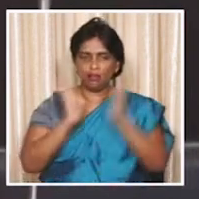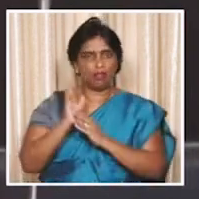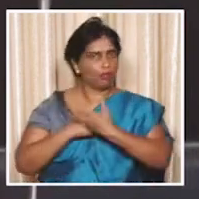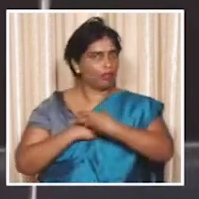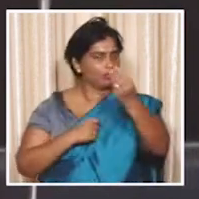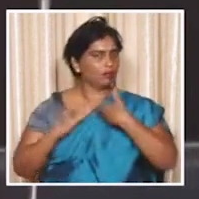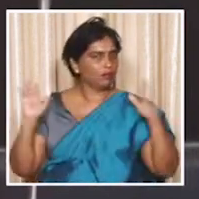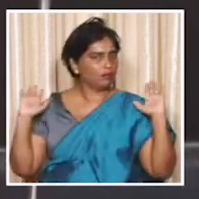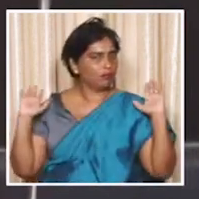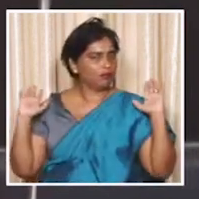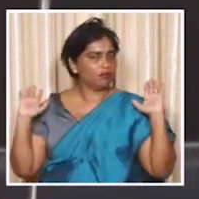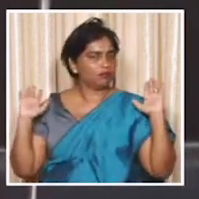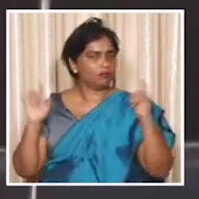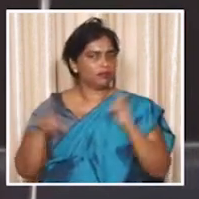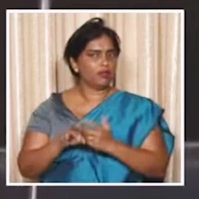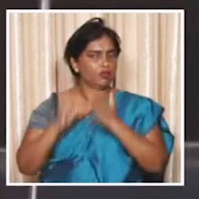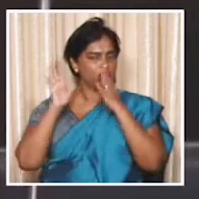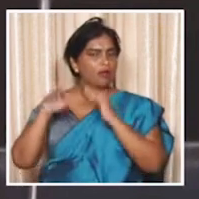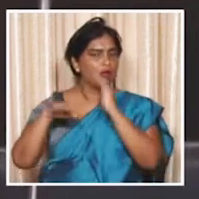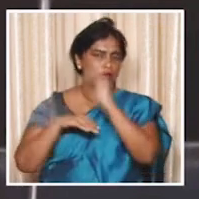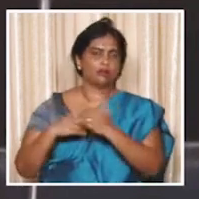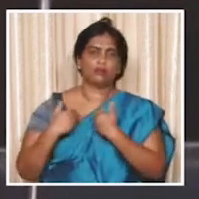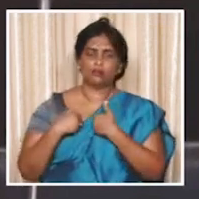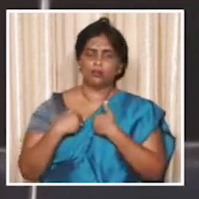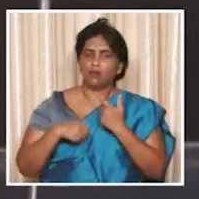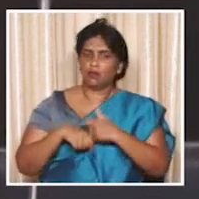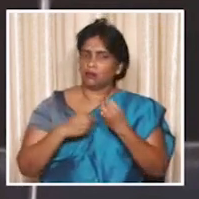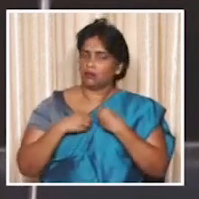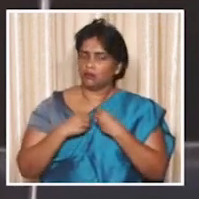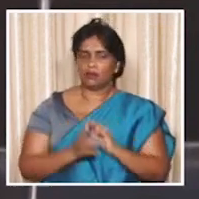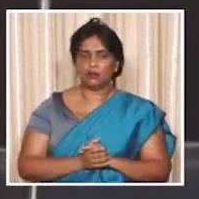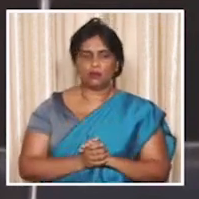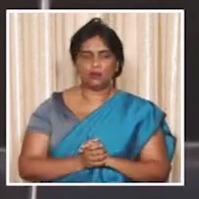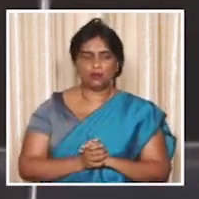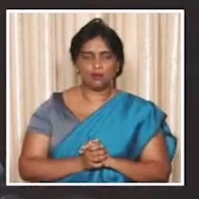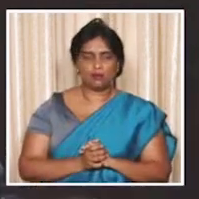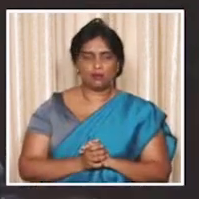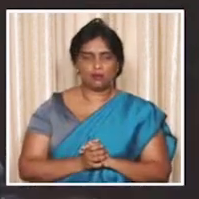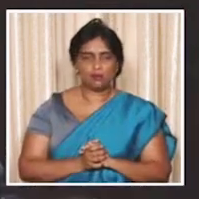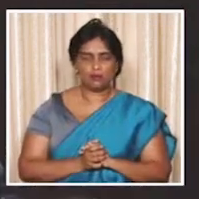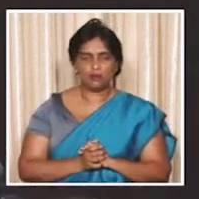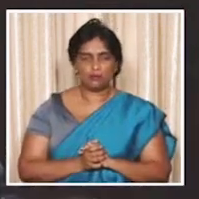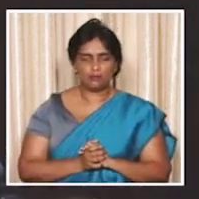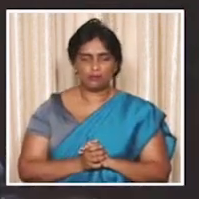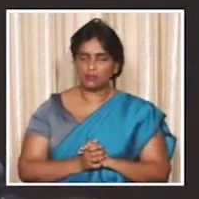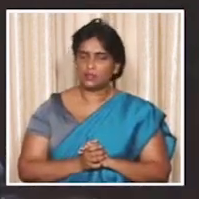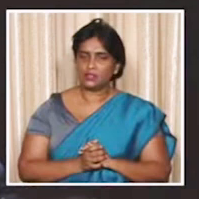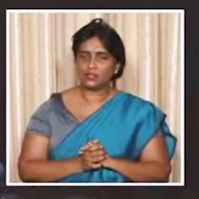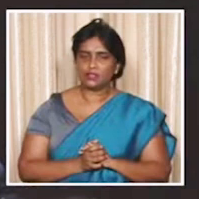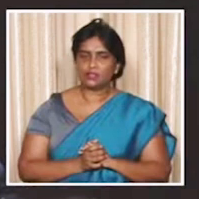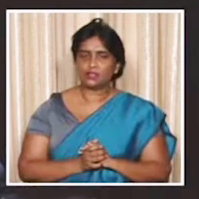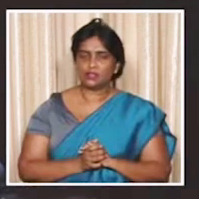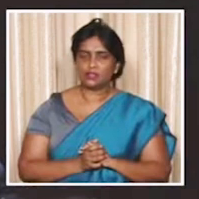ගත්තා මට දෙන්න ඒ පැත්ත වැඩි වෙලාව තියෙන නිසා අඩු කරලා අපිට දෙන්න අපේ වෙලාව Sir, we have already given you extra minutes sir